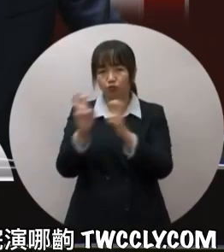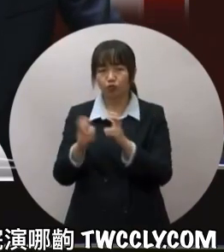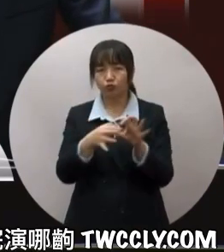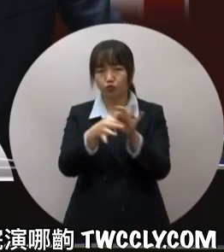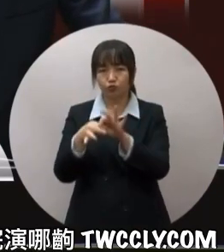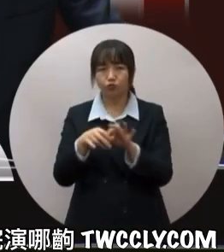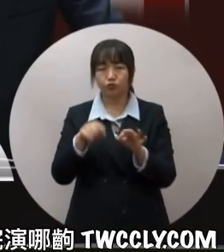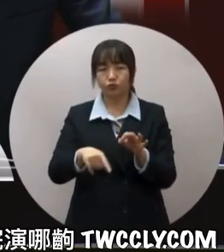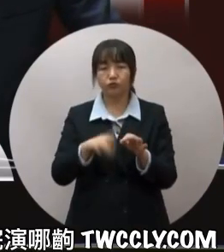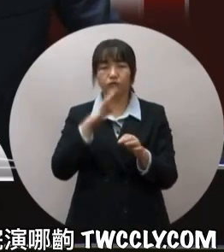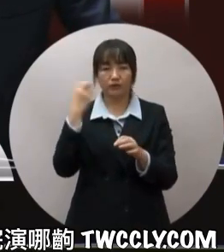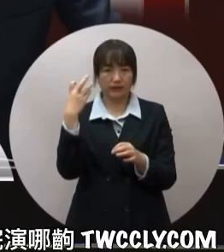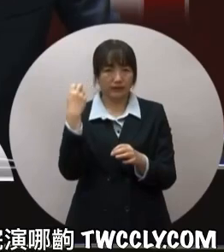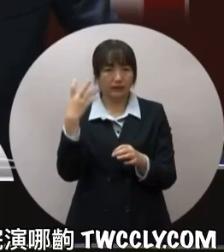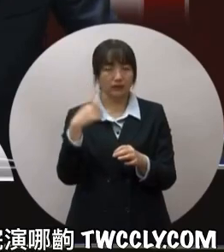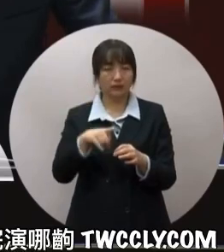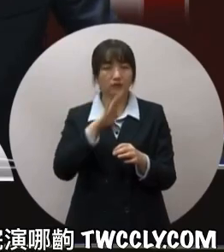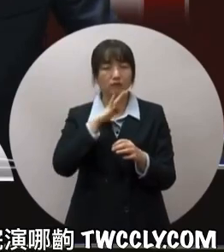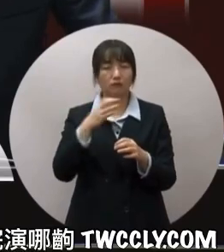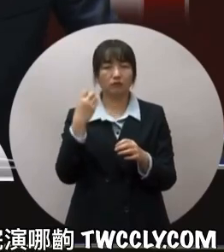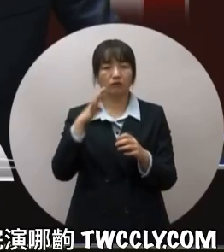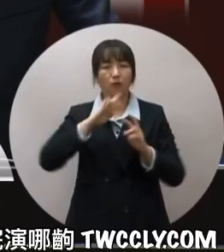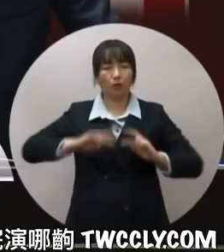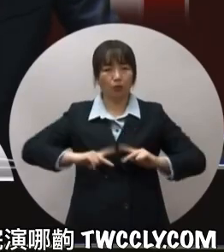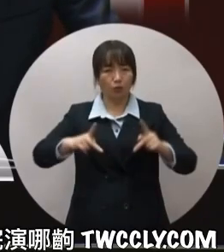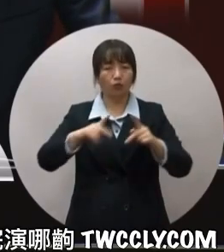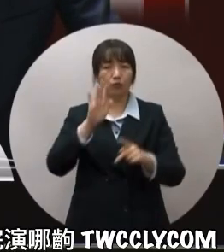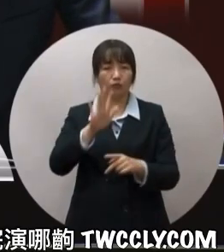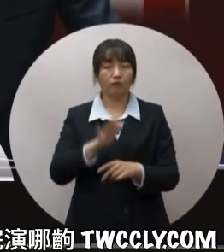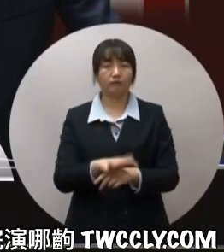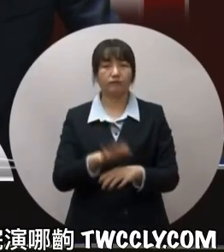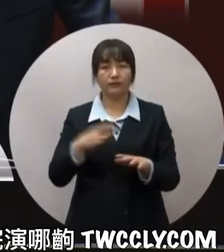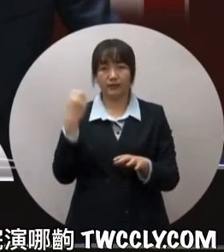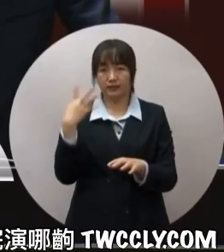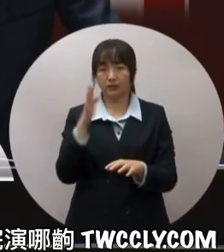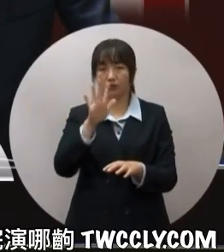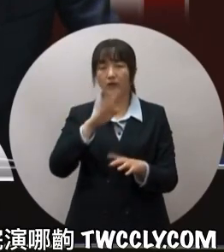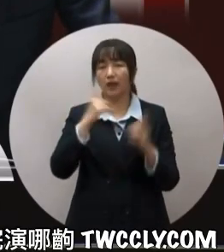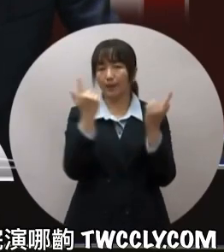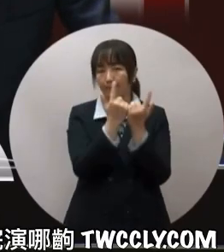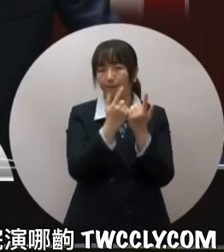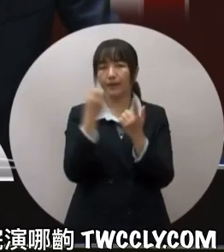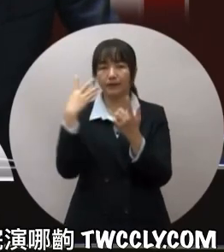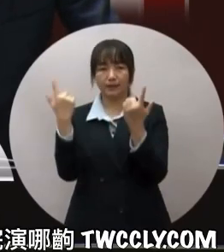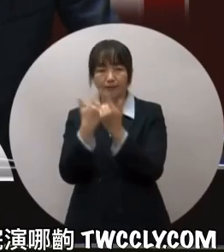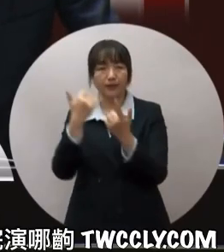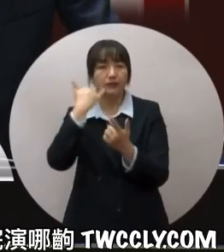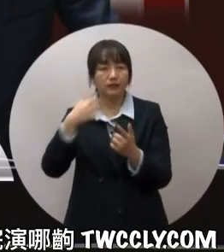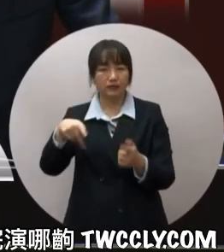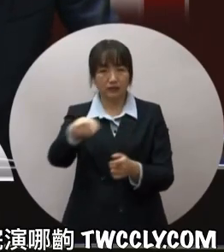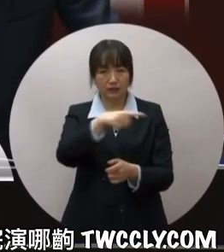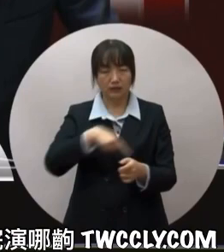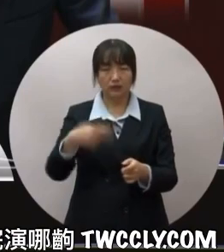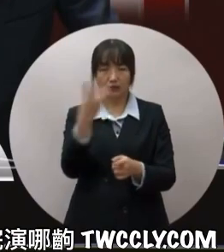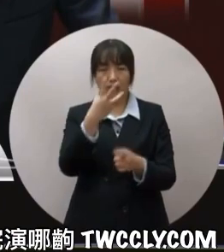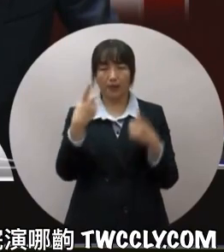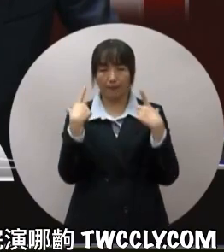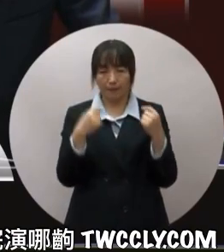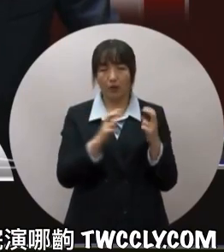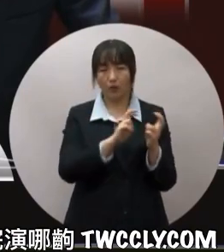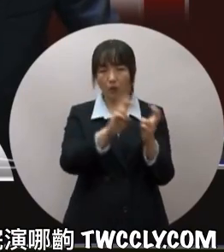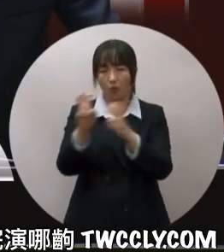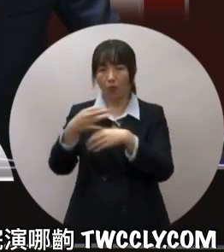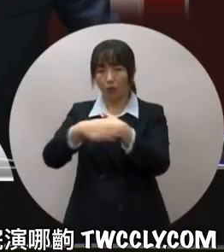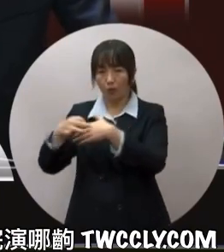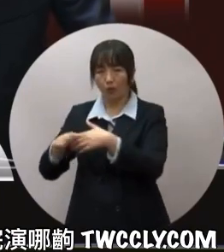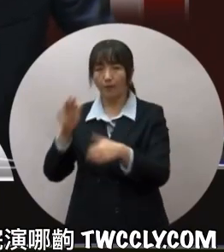非常不同的一個新的一個劃時代的一個改變尤其是他把台北新北基隆這三個地方原來沒有捷運的